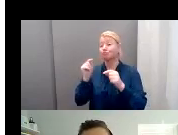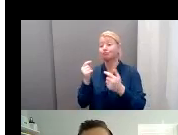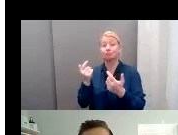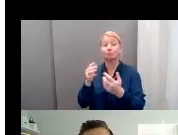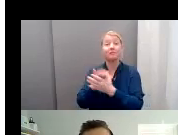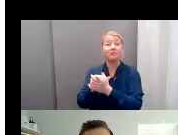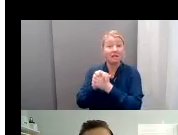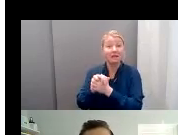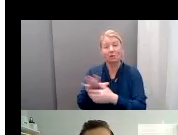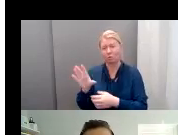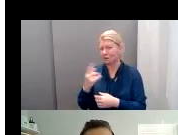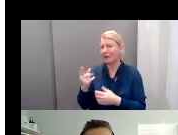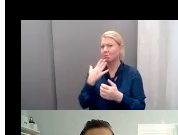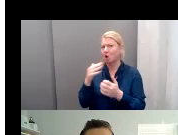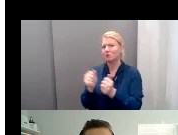andra.